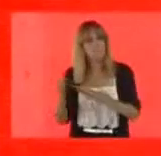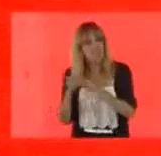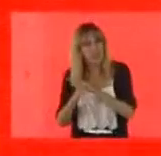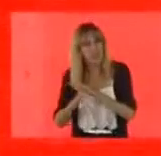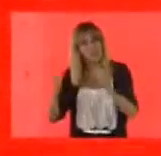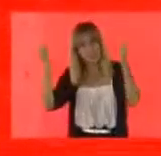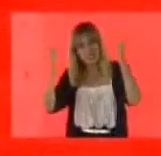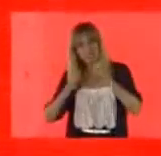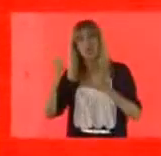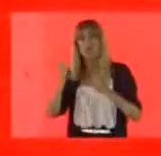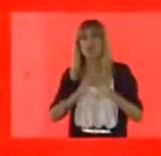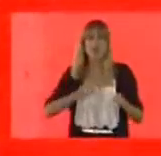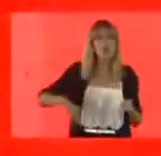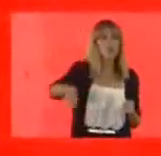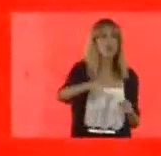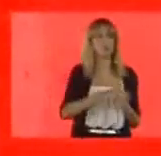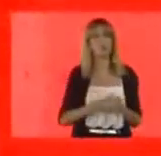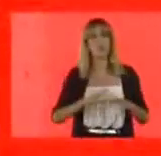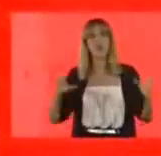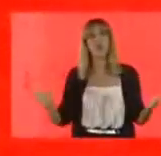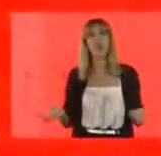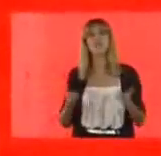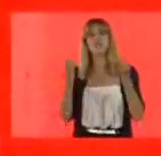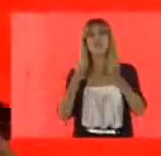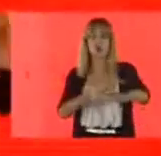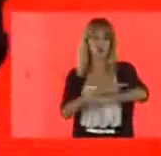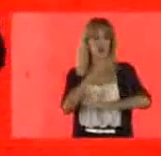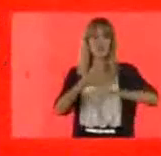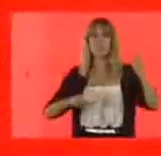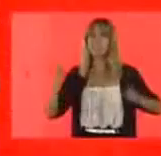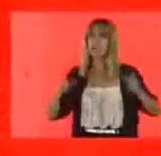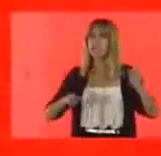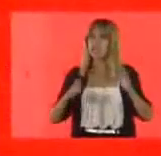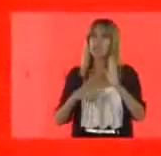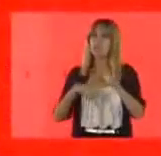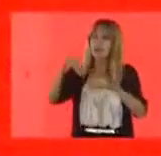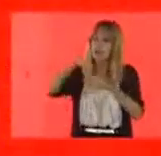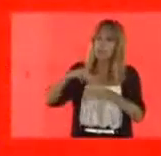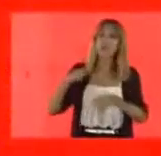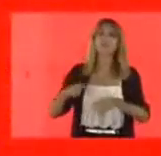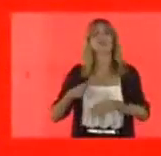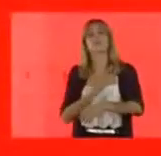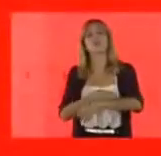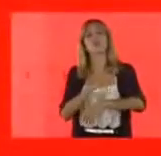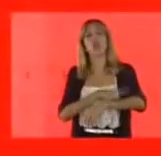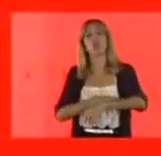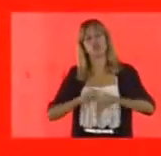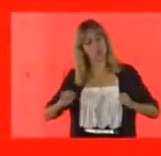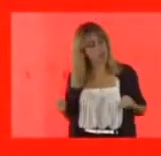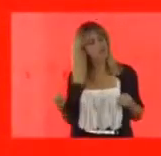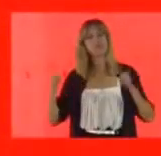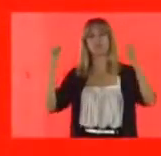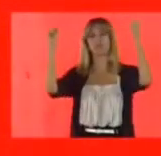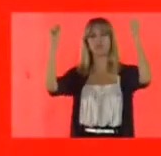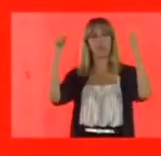Ευτυχώς οι γιατροί, το προσωπικό των νοσοκομείων έχουν αποτρέψει στην πράξη αυτή την απάνθρωπη επιλογή